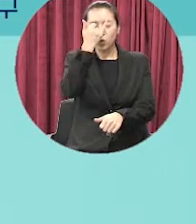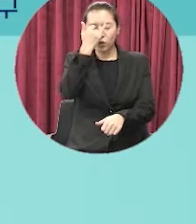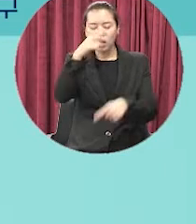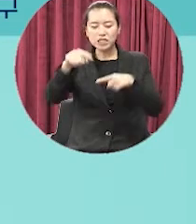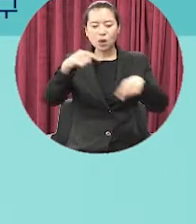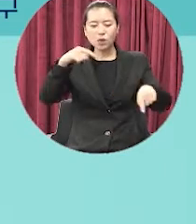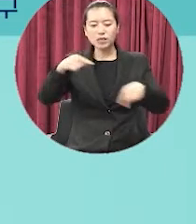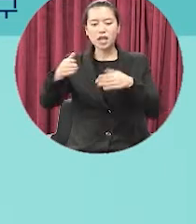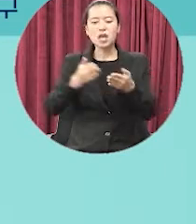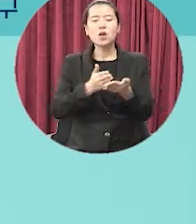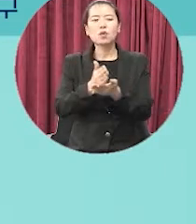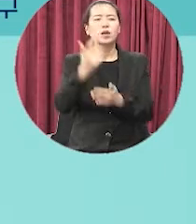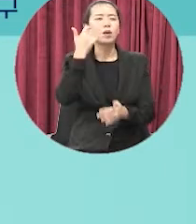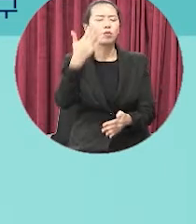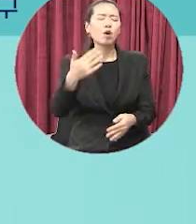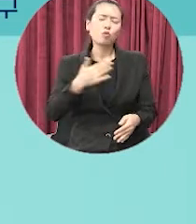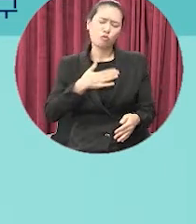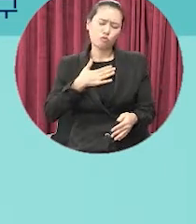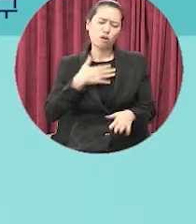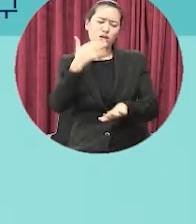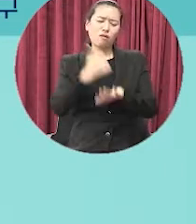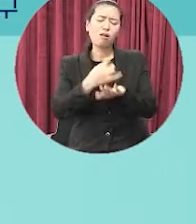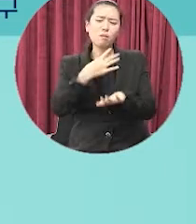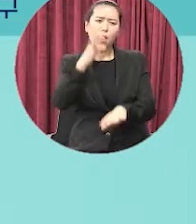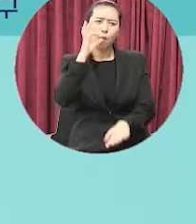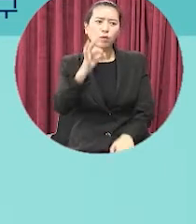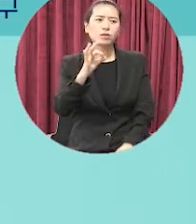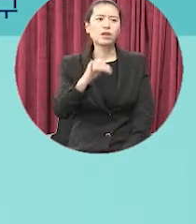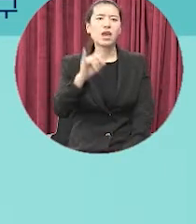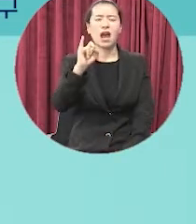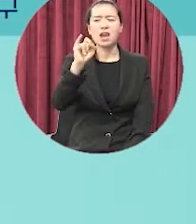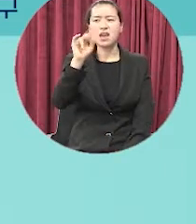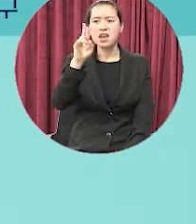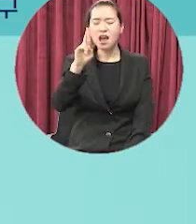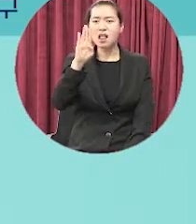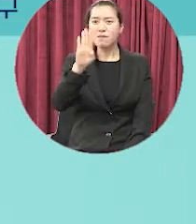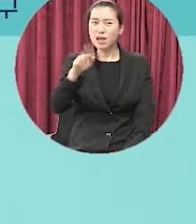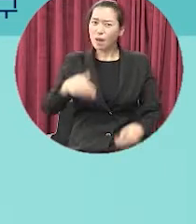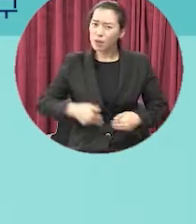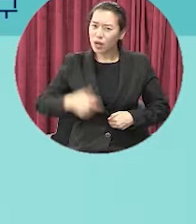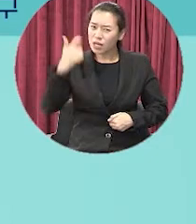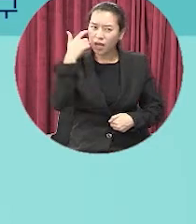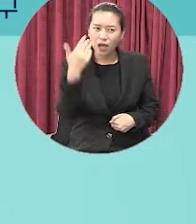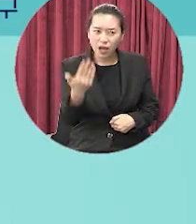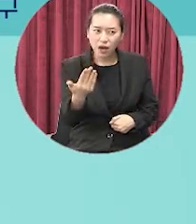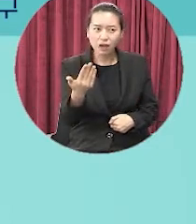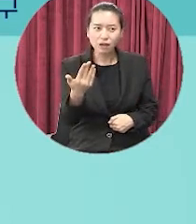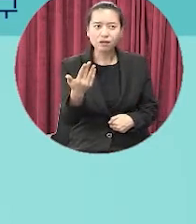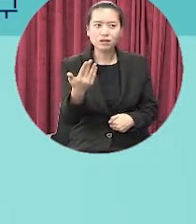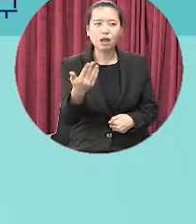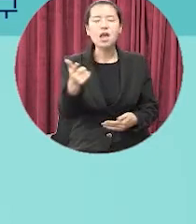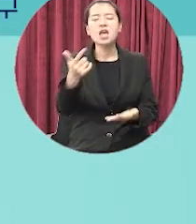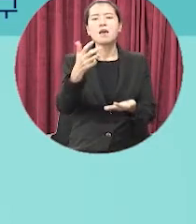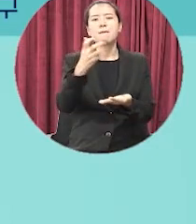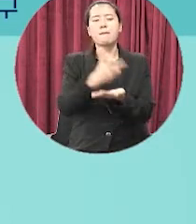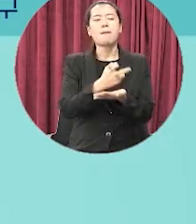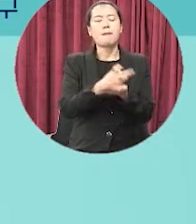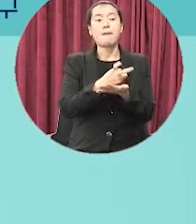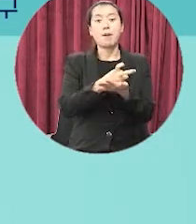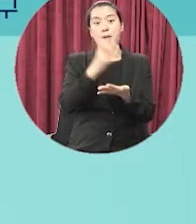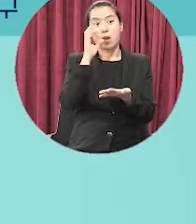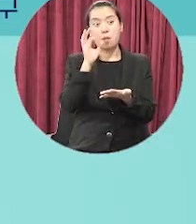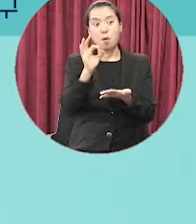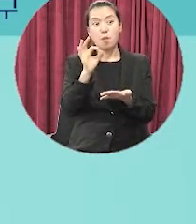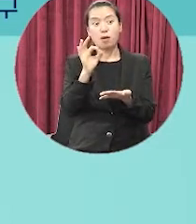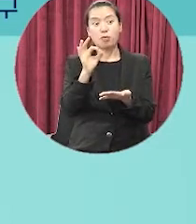분석 인해서 택 토 비결과 천만 보는 건데 이게 irb 가 필요한가에 대해서 어나 온유 권에서 그날 야비 해당하는 법 에 해당하지 않는다